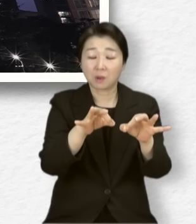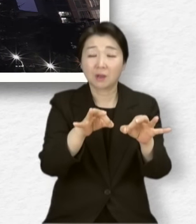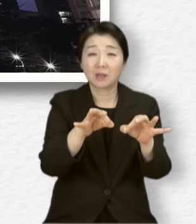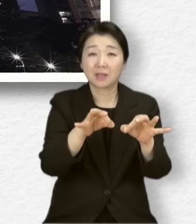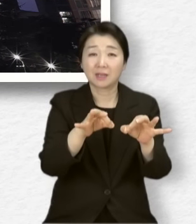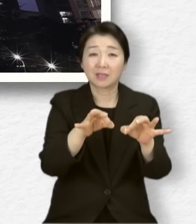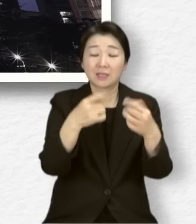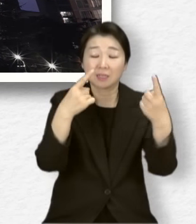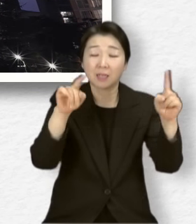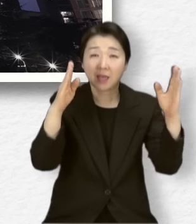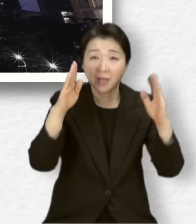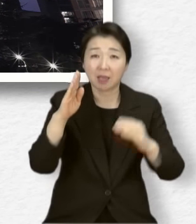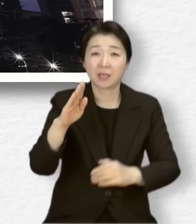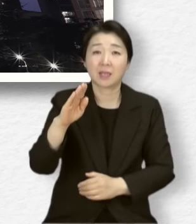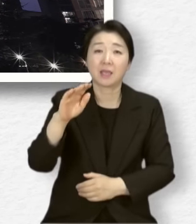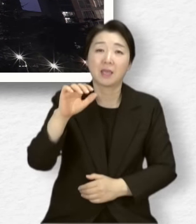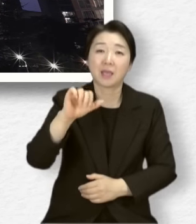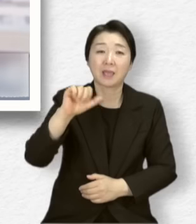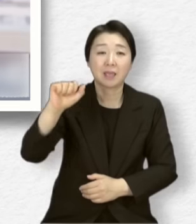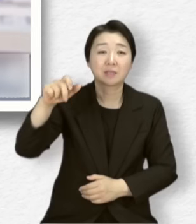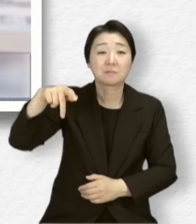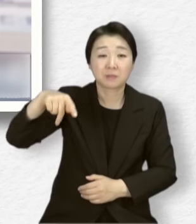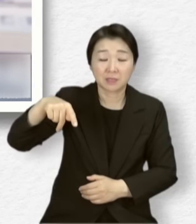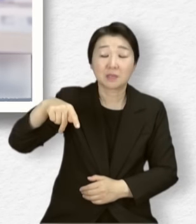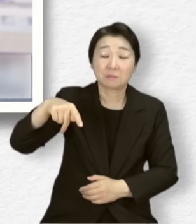세계 경영학 인증을 받고 네.